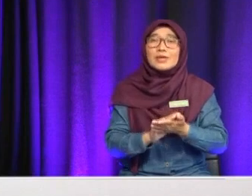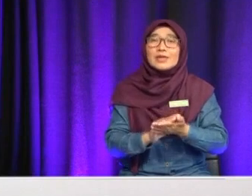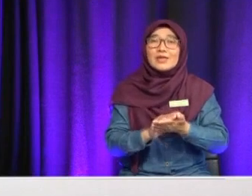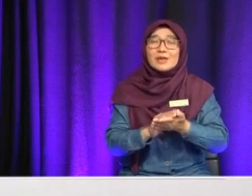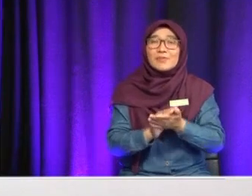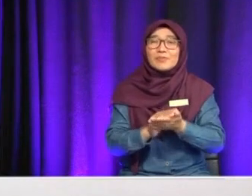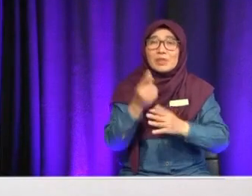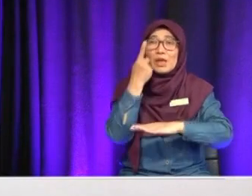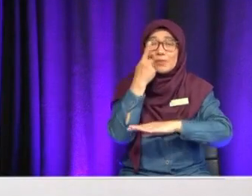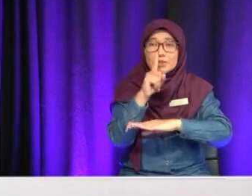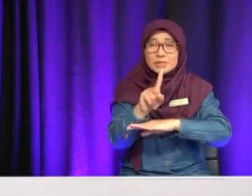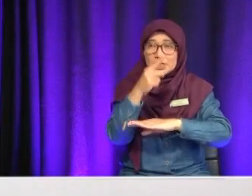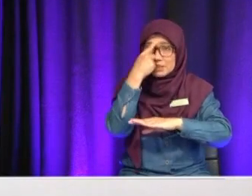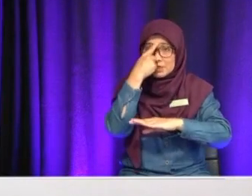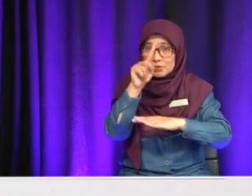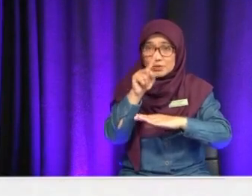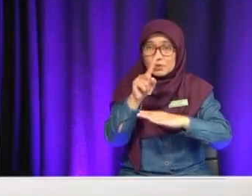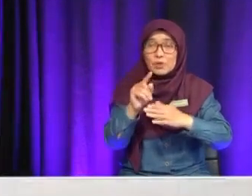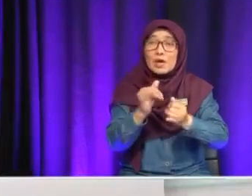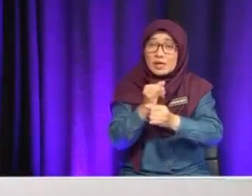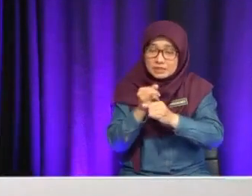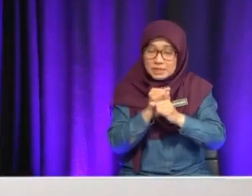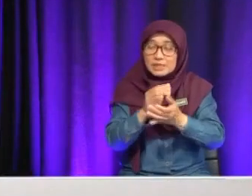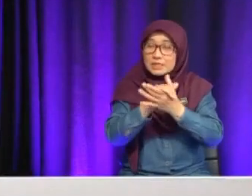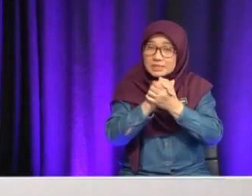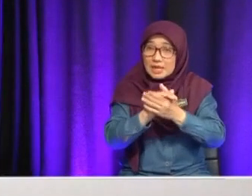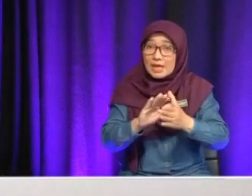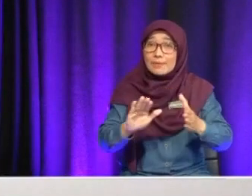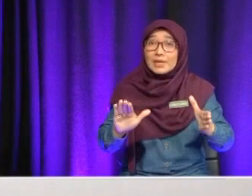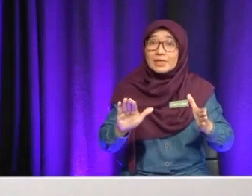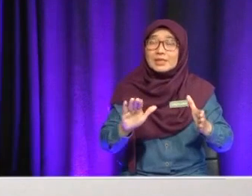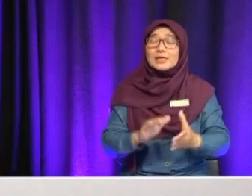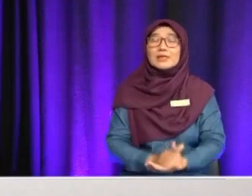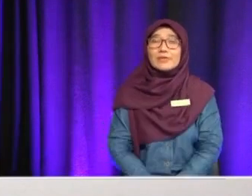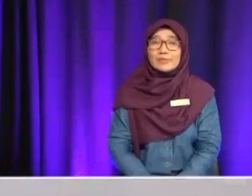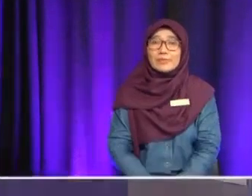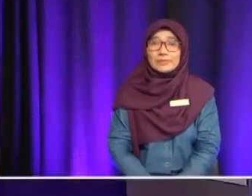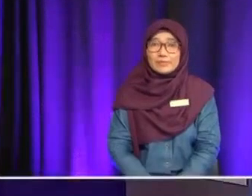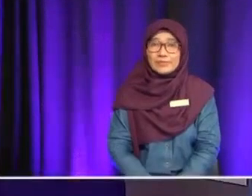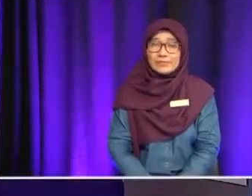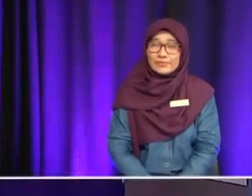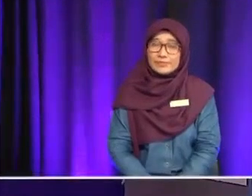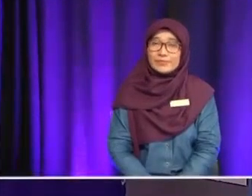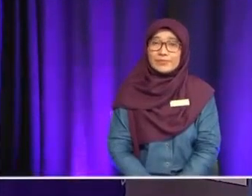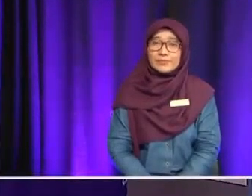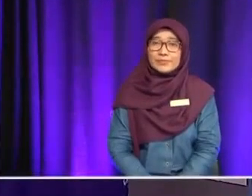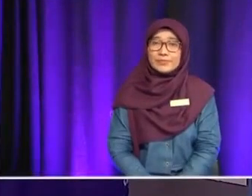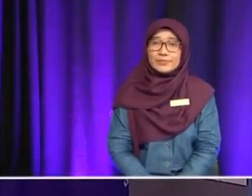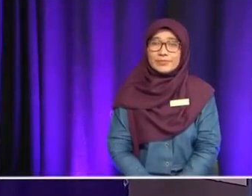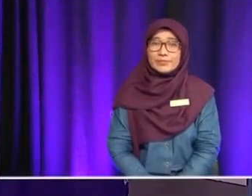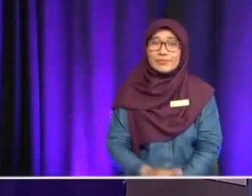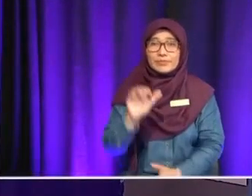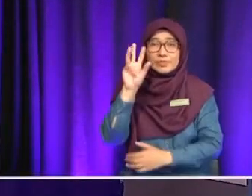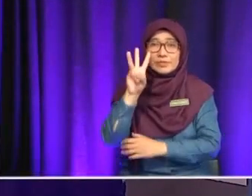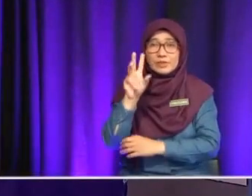Ya, betul. Sebenarnya macam ni, Hafi. Okey, kita Ustazah berikan penerangan dengan lebih jelas lagi. Wadiah